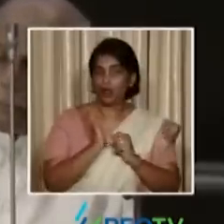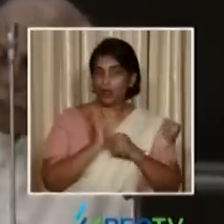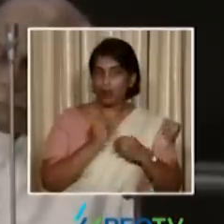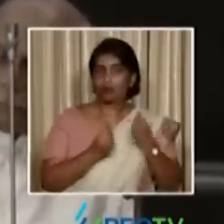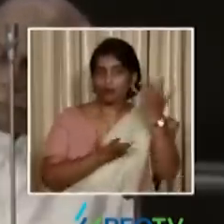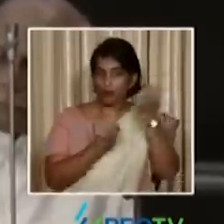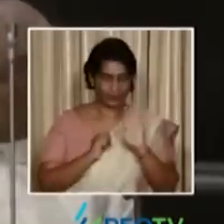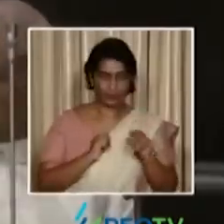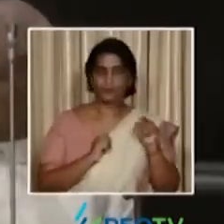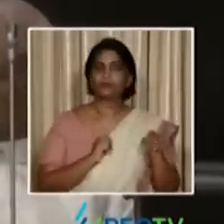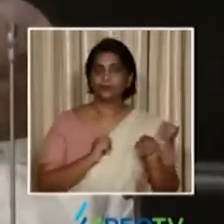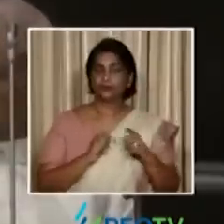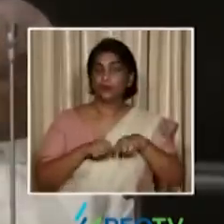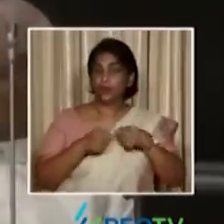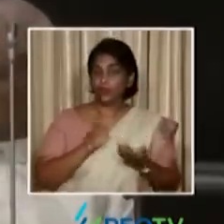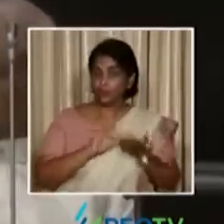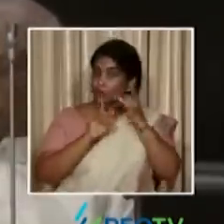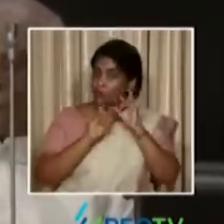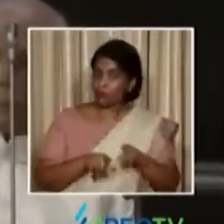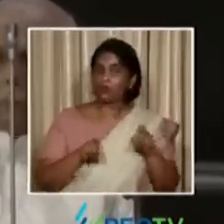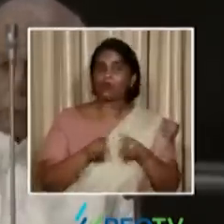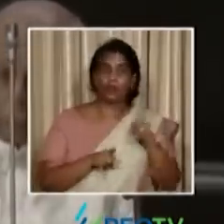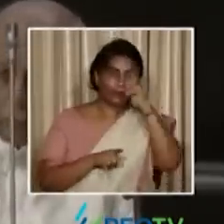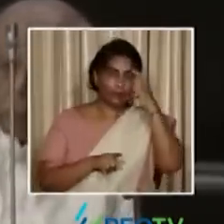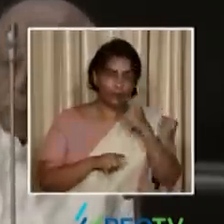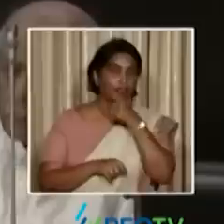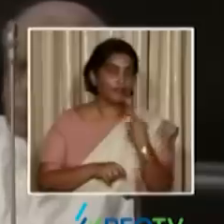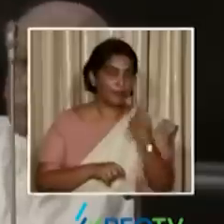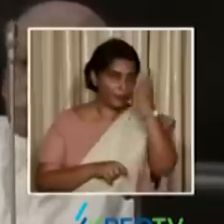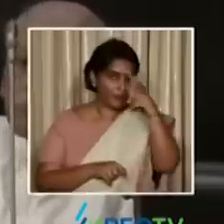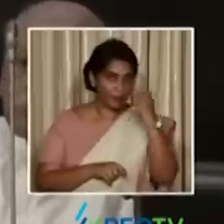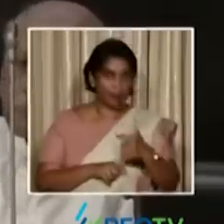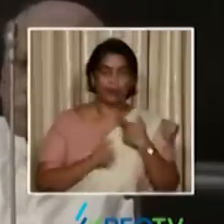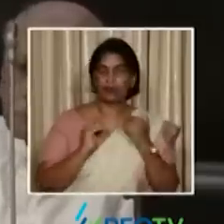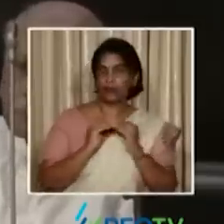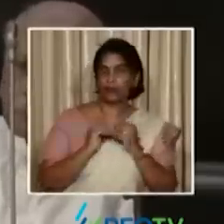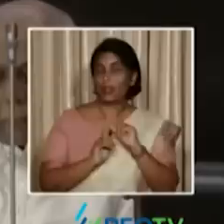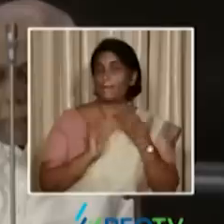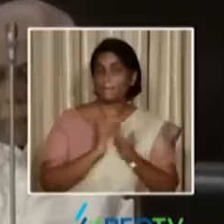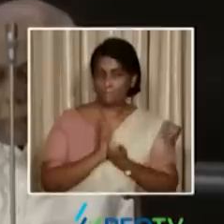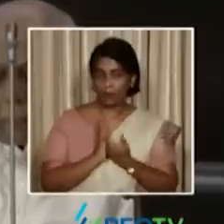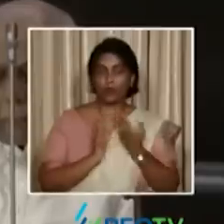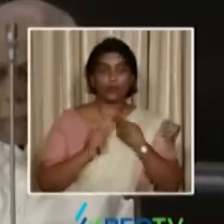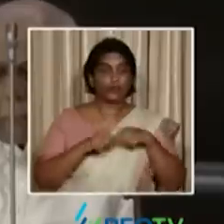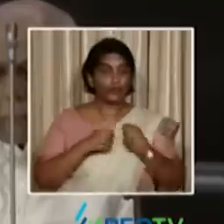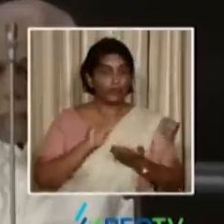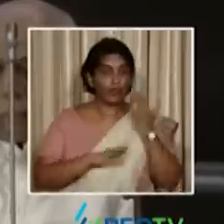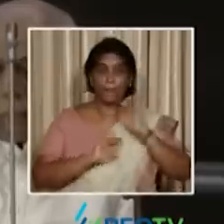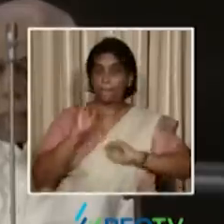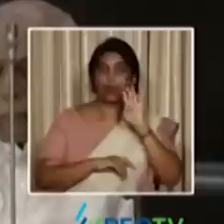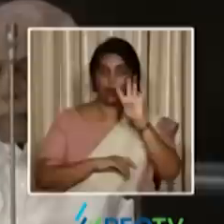අප බලාපොරොත්තු වෙනවා. උද්දමයේ සරිලන පරිදි වැටුප් සහ විශ්‍රාම වැටුප් ගැළපීමට අපේක්ෂා කරනවා. උද්ධමනයේ